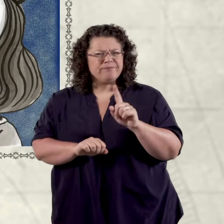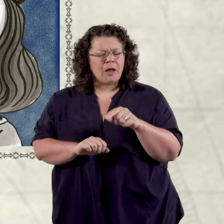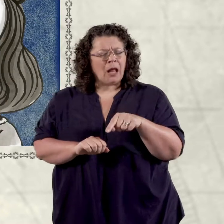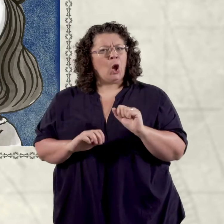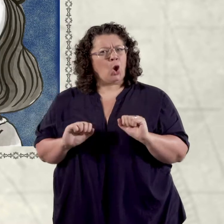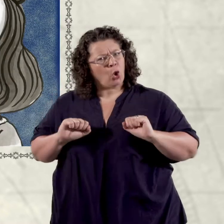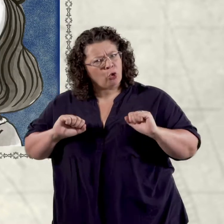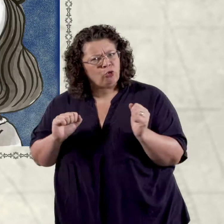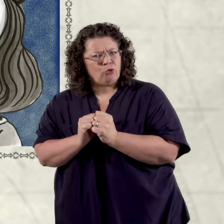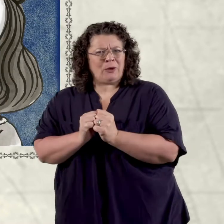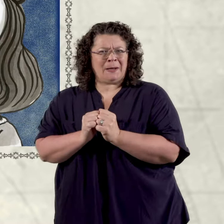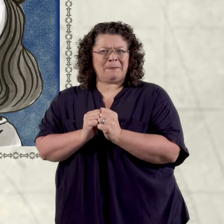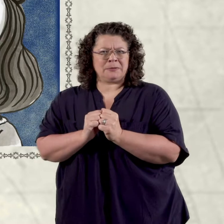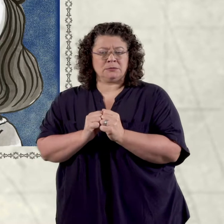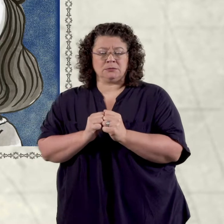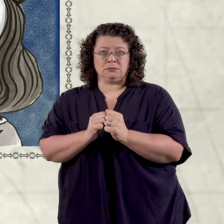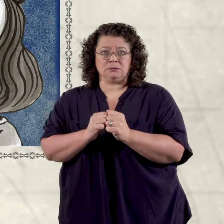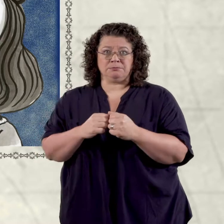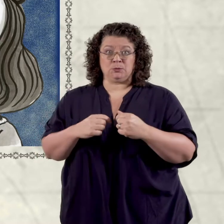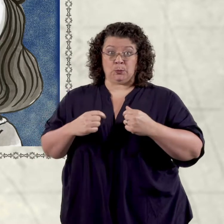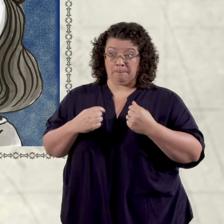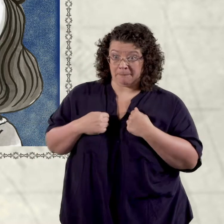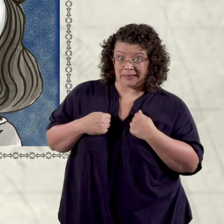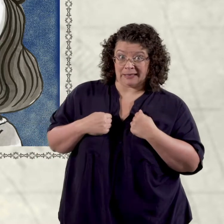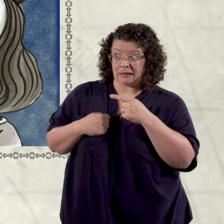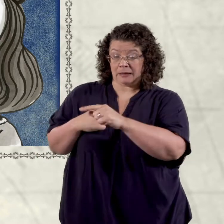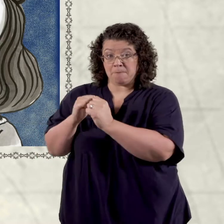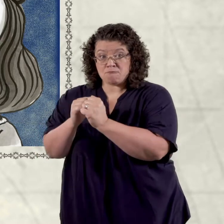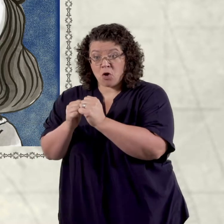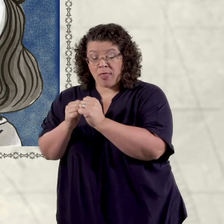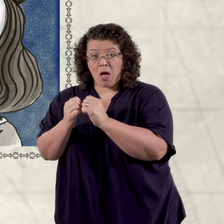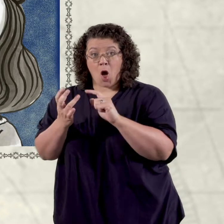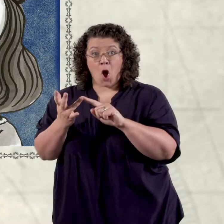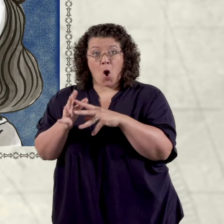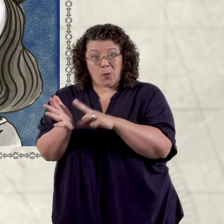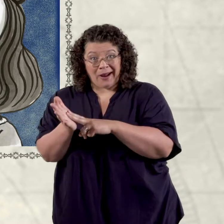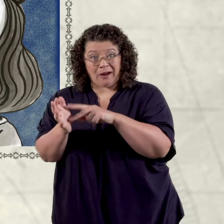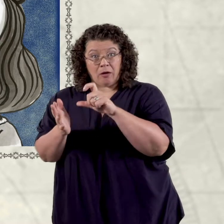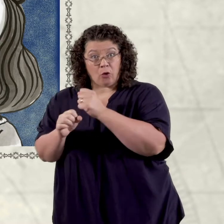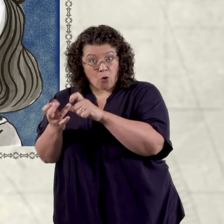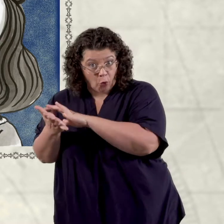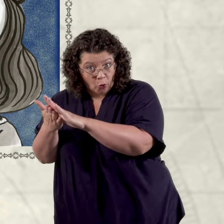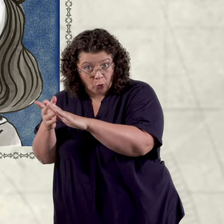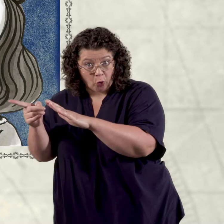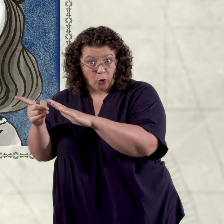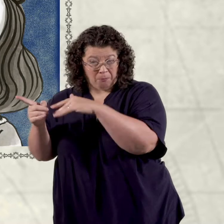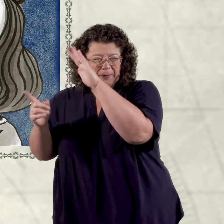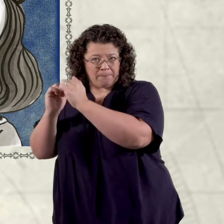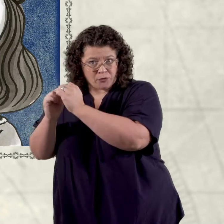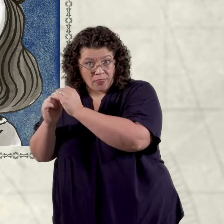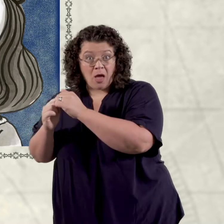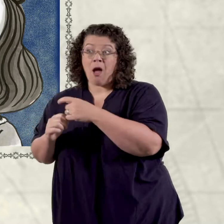Trydydd, oedd yn deud, mwyn i ni gadw Gwynedd, mae rhaid i Owain Goch a fi ei rannu rhyngdda